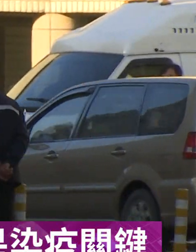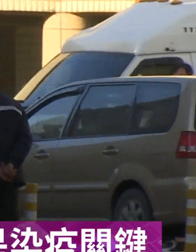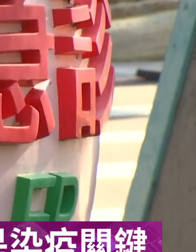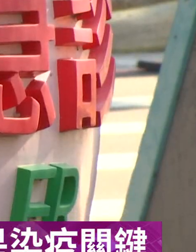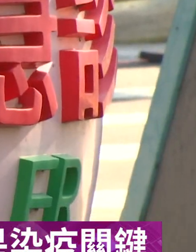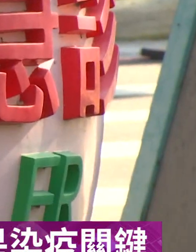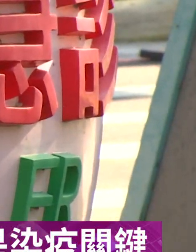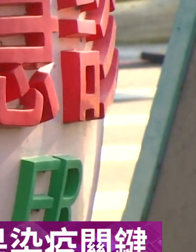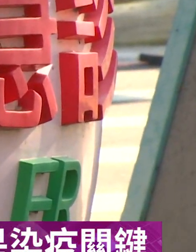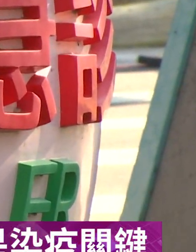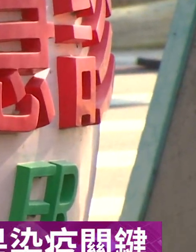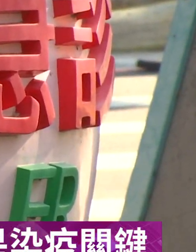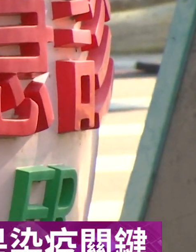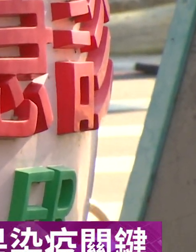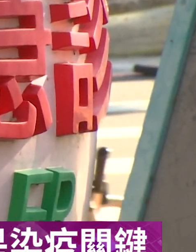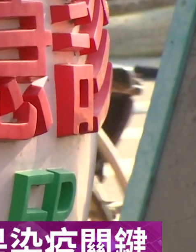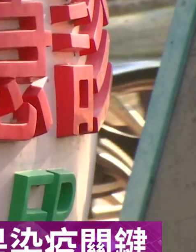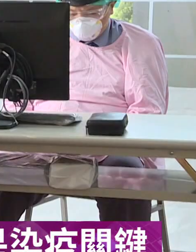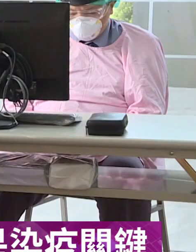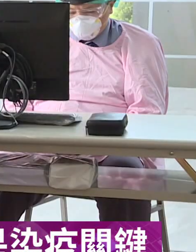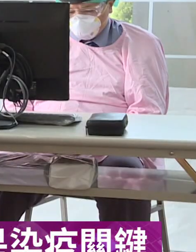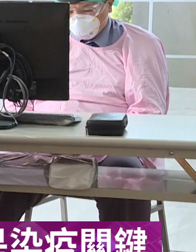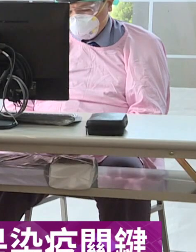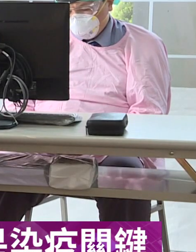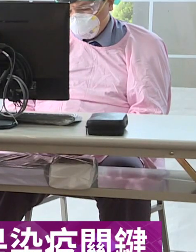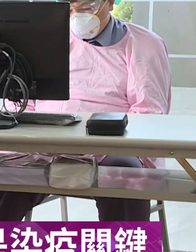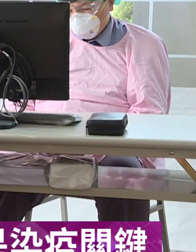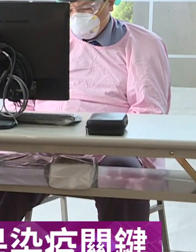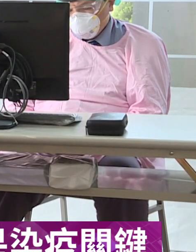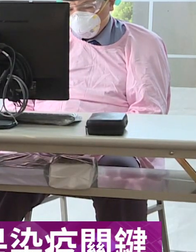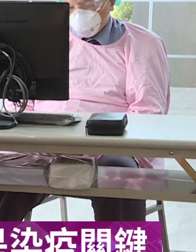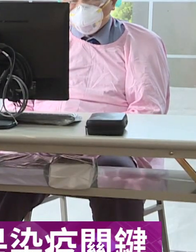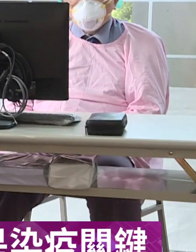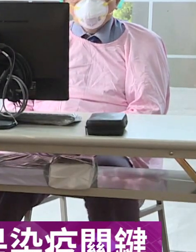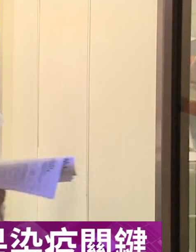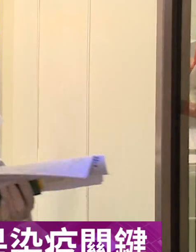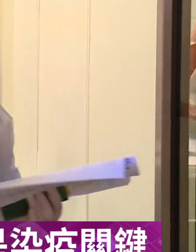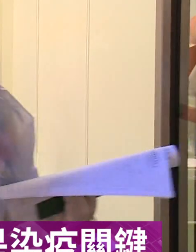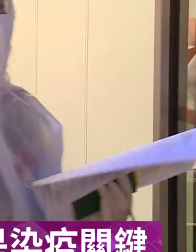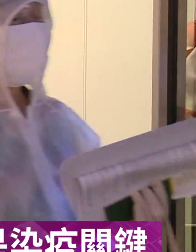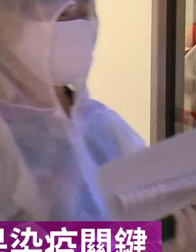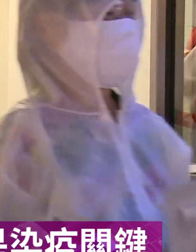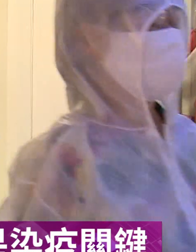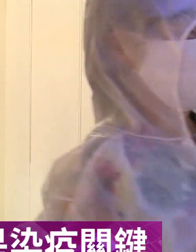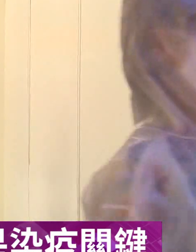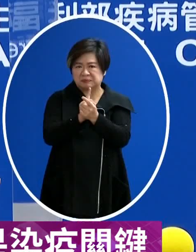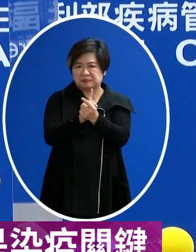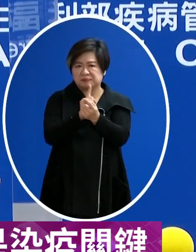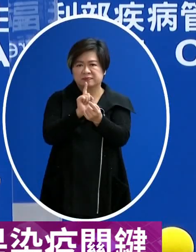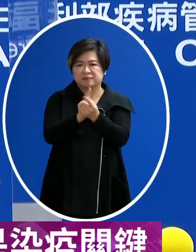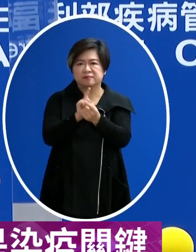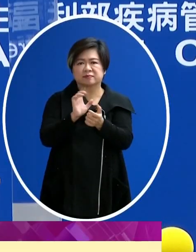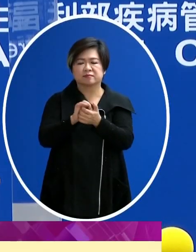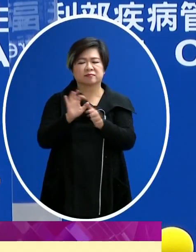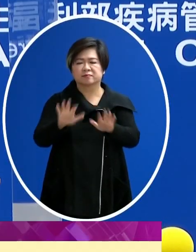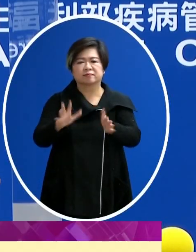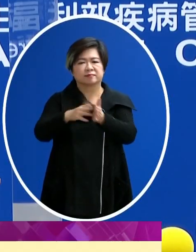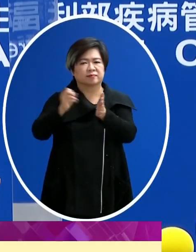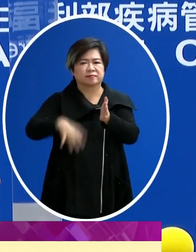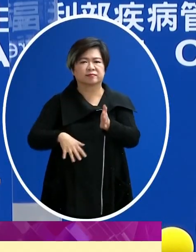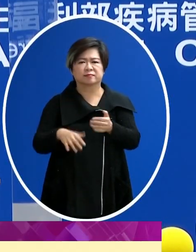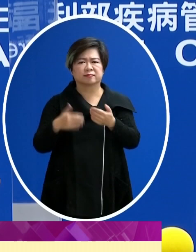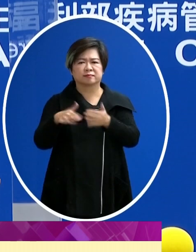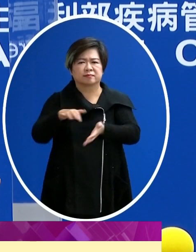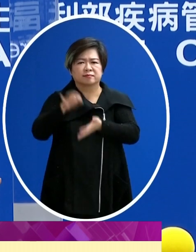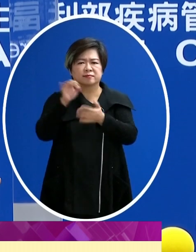染，接触感染才是真正的染疫关键，但最初框列接触者却疏漏了这一点， 取消这样的一个密切